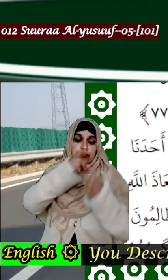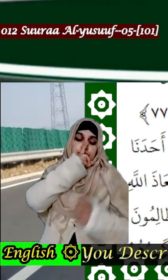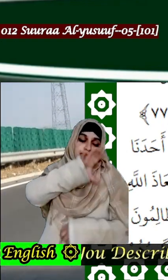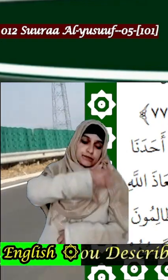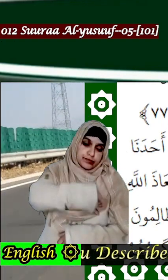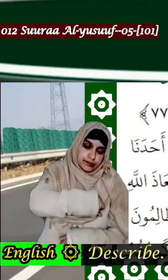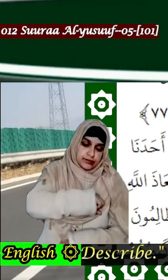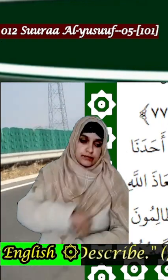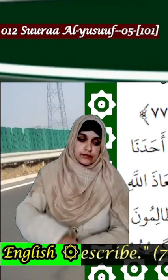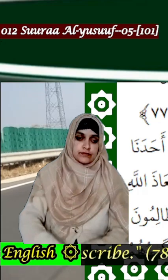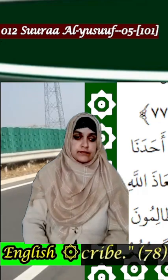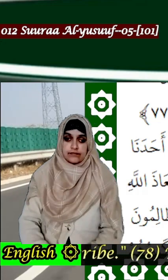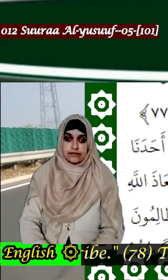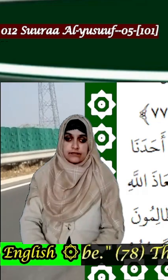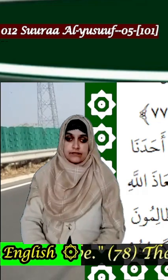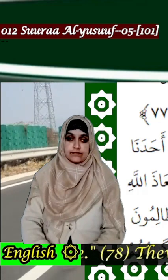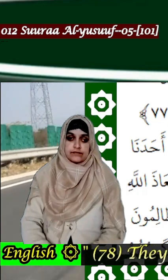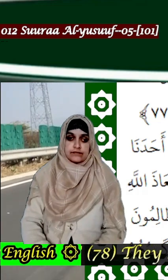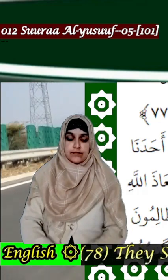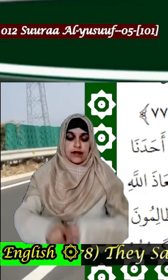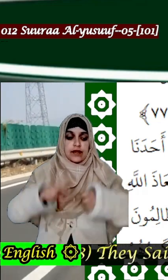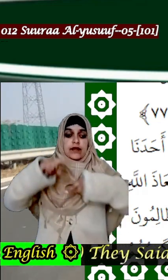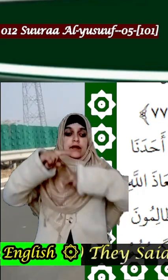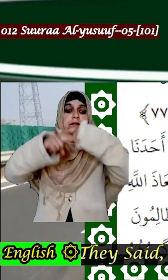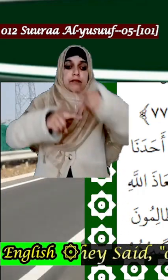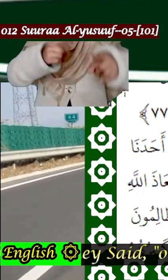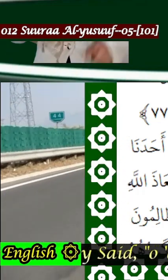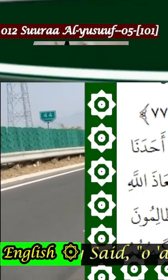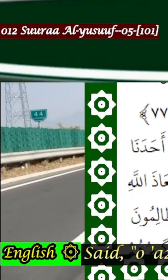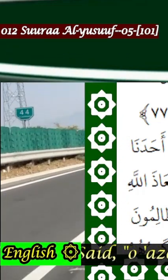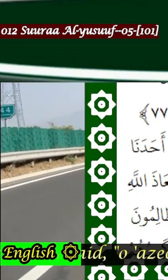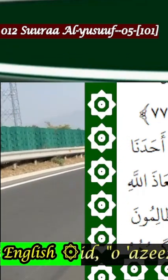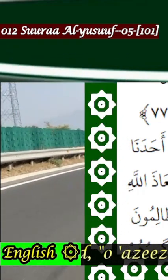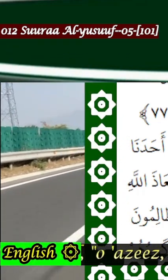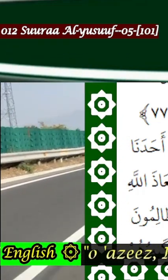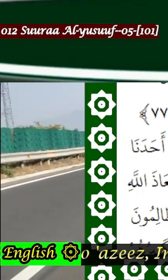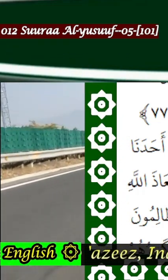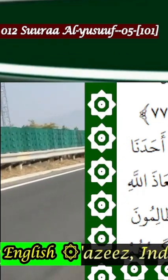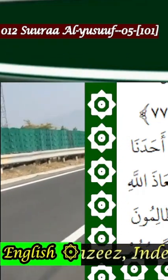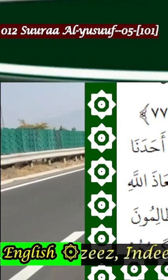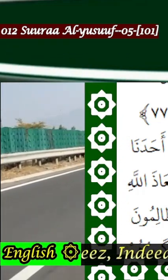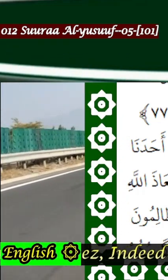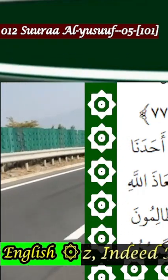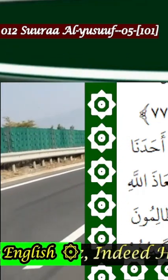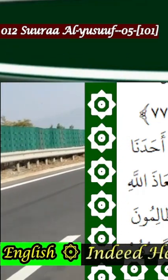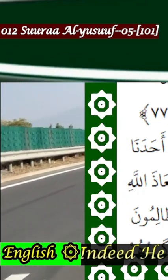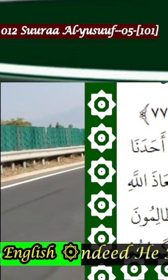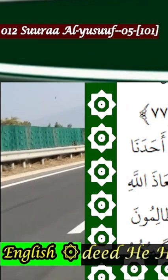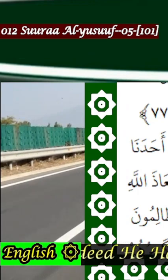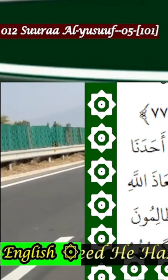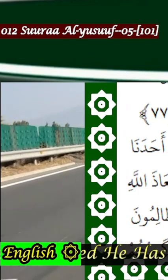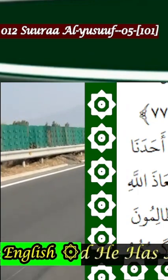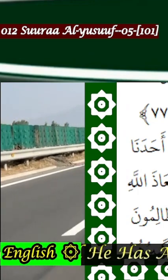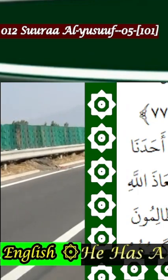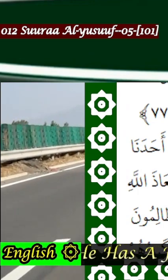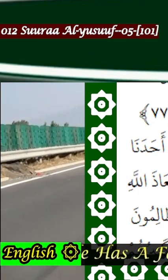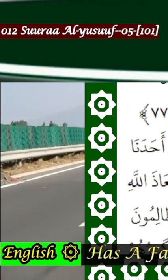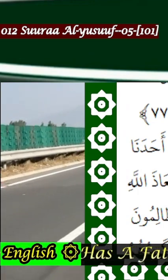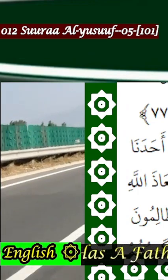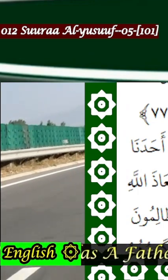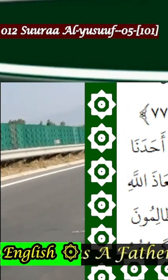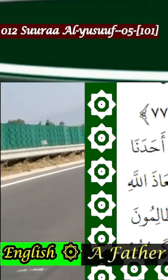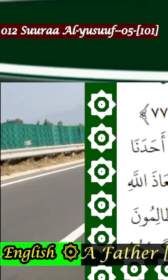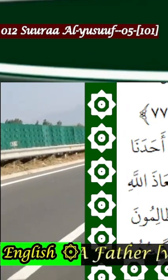وانس انجتني هاي مال جمز. قالوا يا أيها العزيز إن